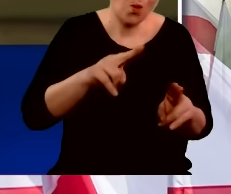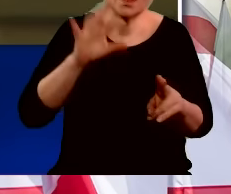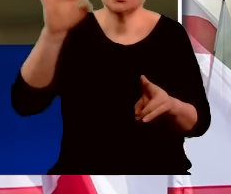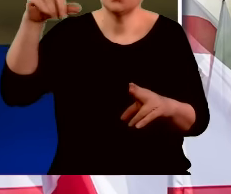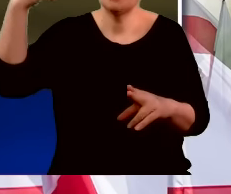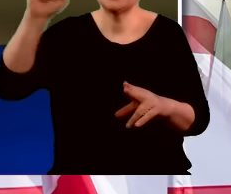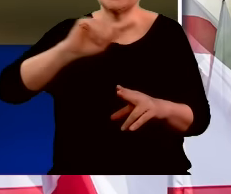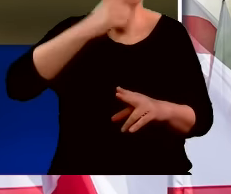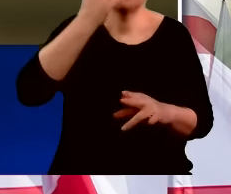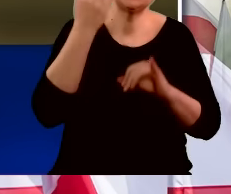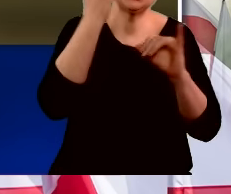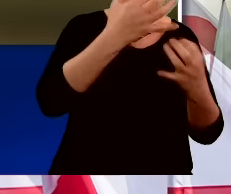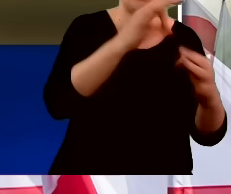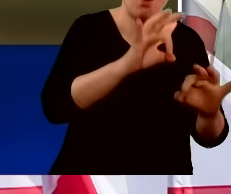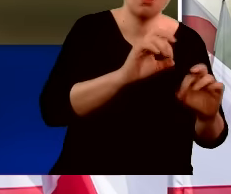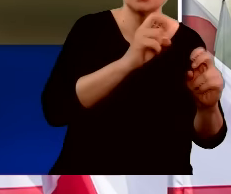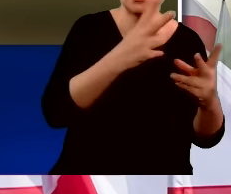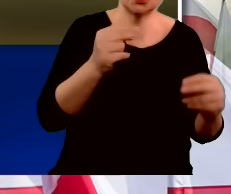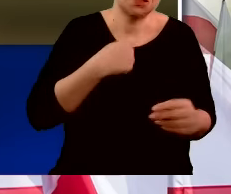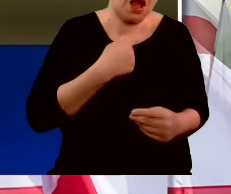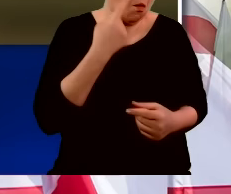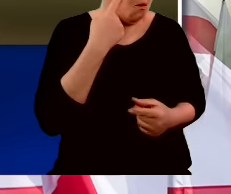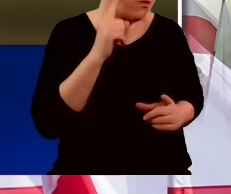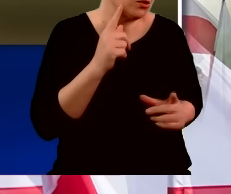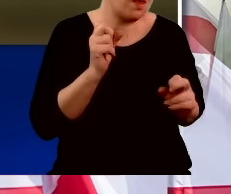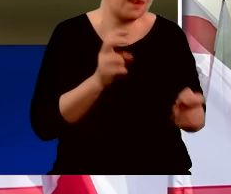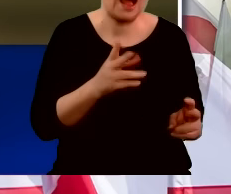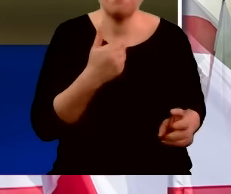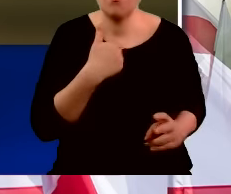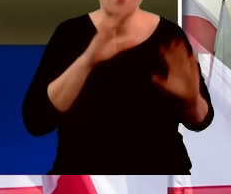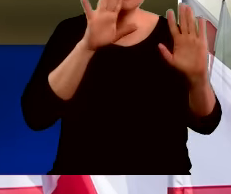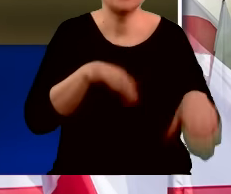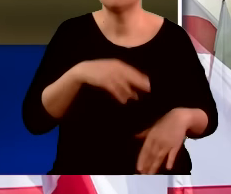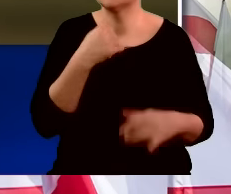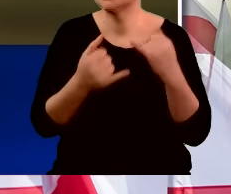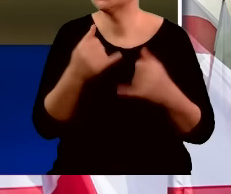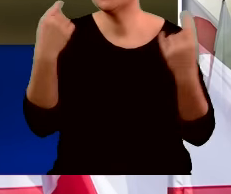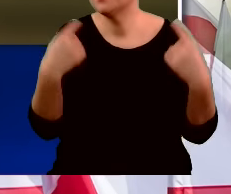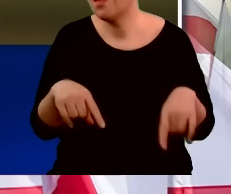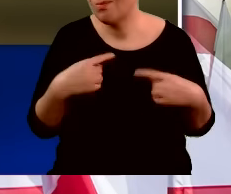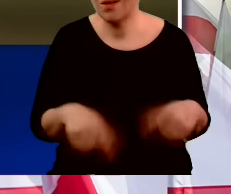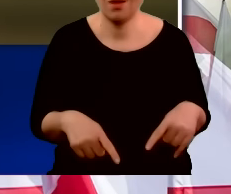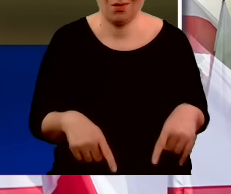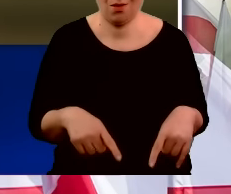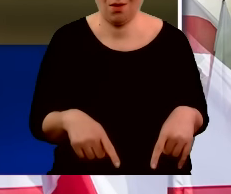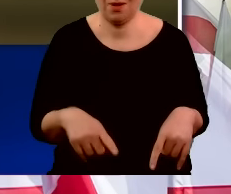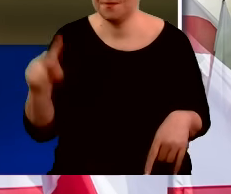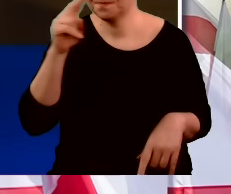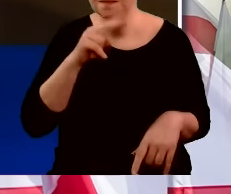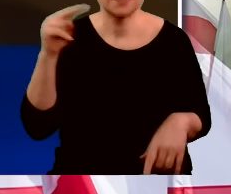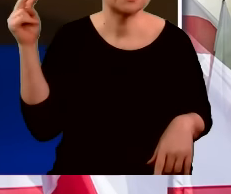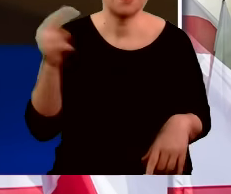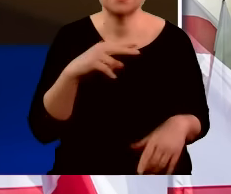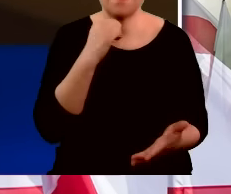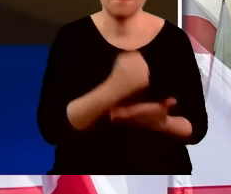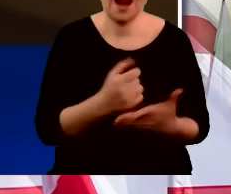pierwszy był skuteczny, czy nie. Ja uważam osobiście, że był. Ale proszę państwa, nawet jak nie był, to przecież z punktu widzenia praw podmiotowych tych osób,